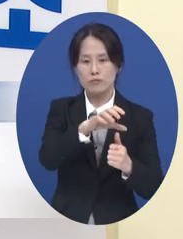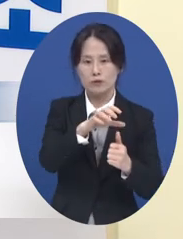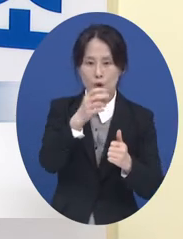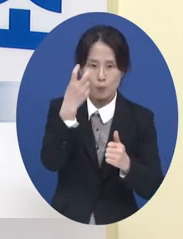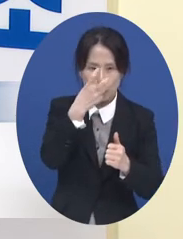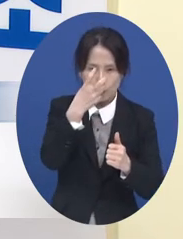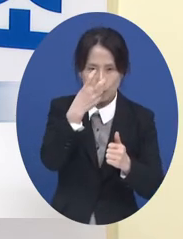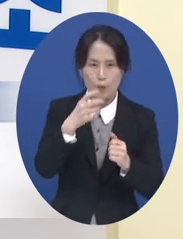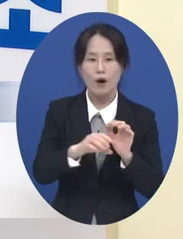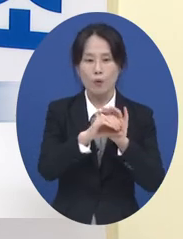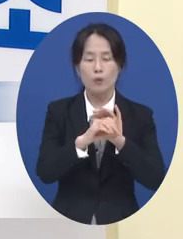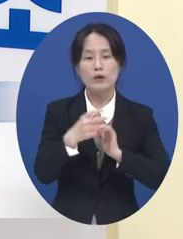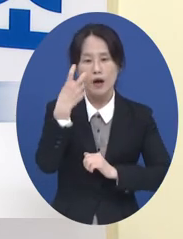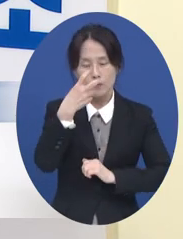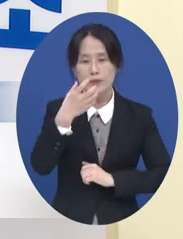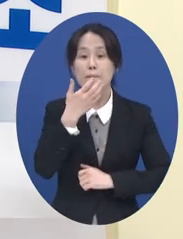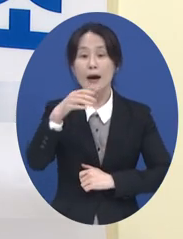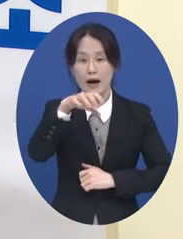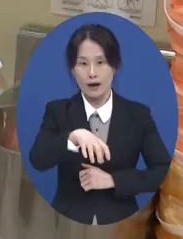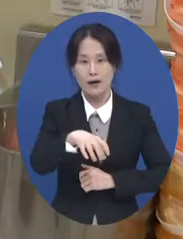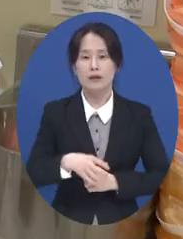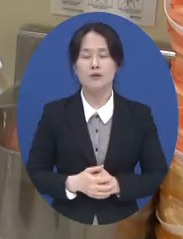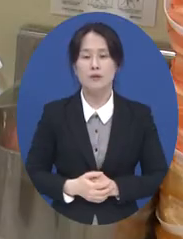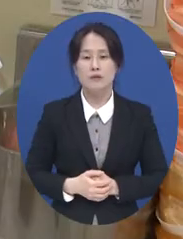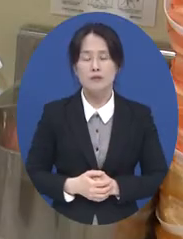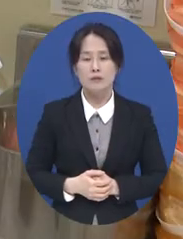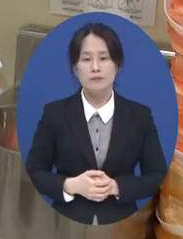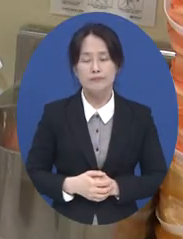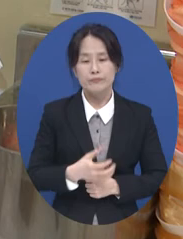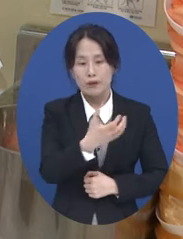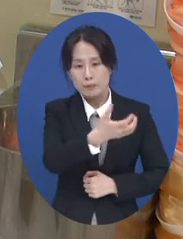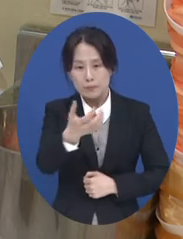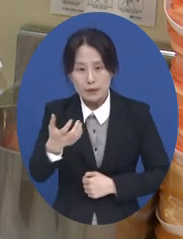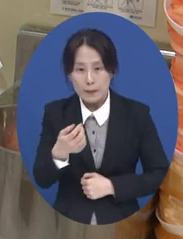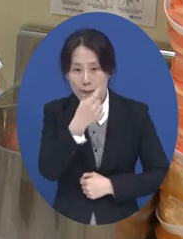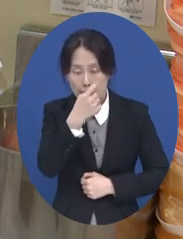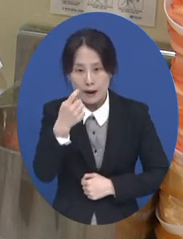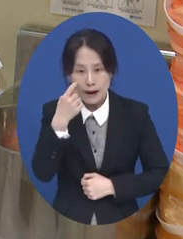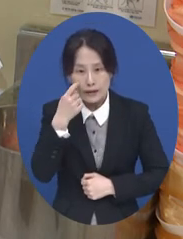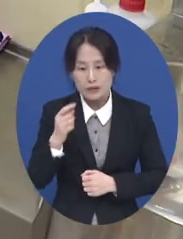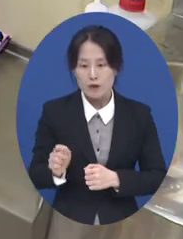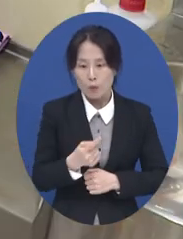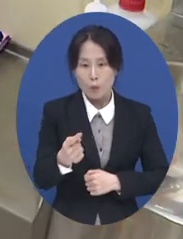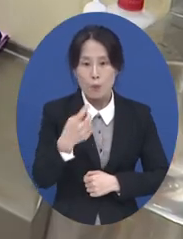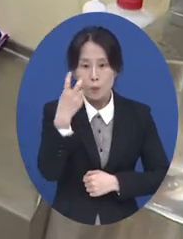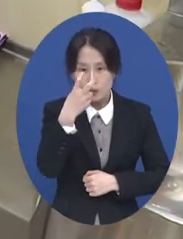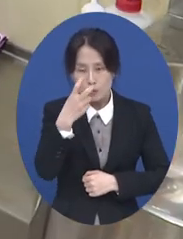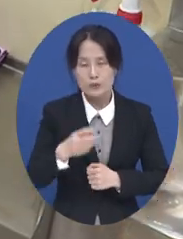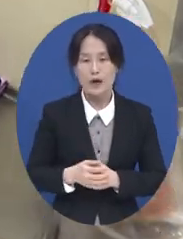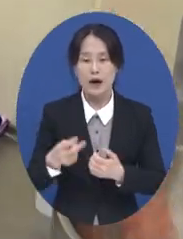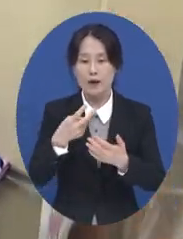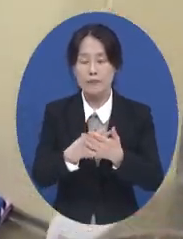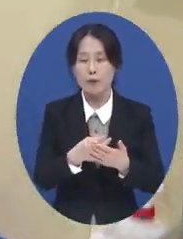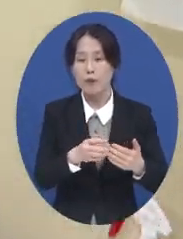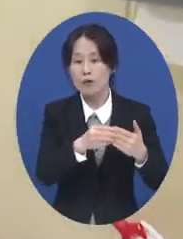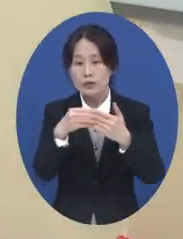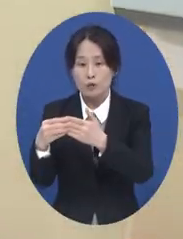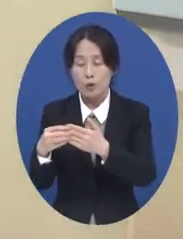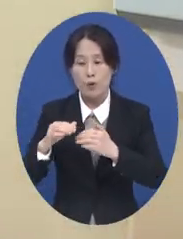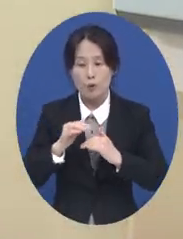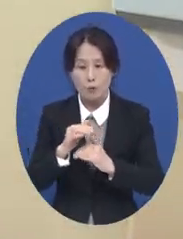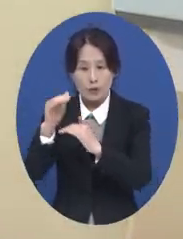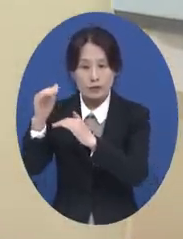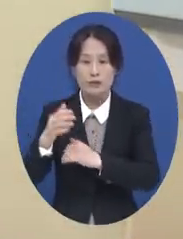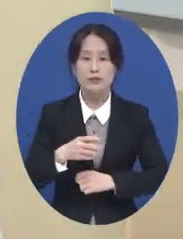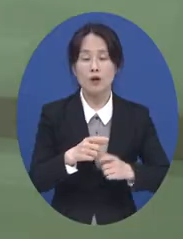안전하게 격리 보호하면서 코로나 검사를 하는 곳입니다. 문진에 의한 동선 파악이나 역학조사, 병상 인계 등의